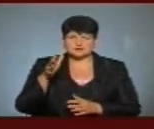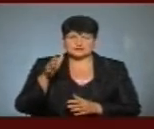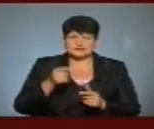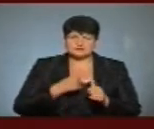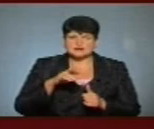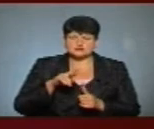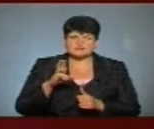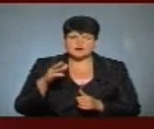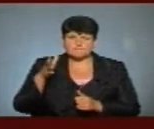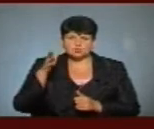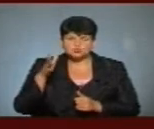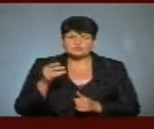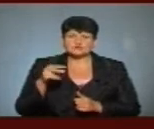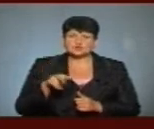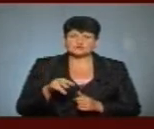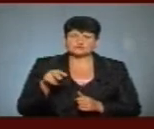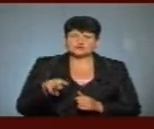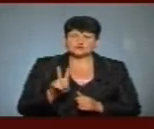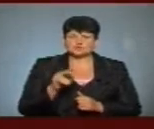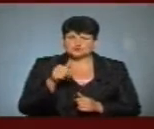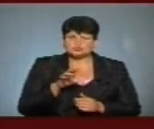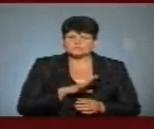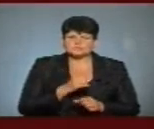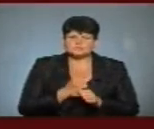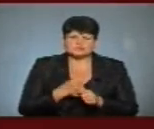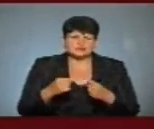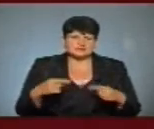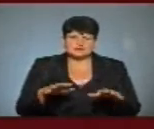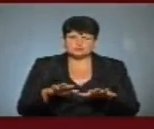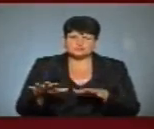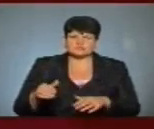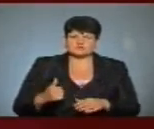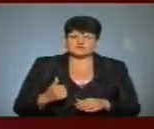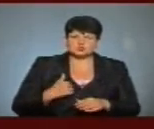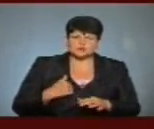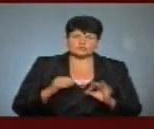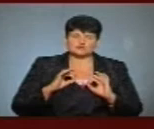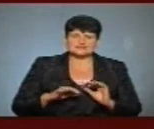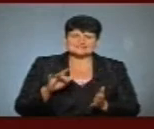Мудрого. З лютого 2002 року працював на різних посадах у військових прокуратурах Центрального та